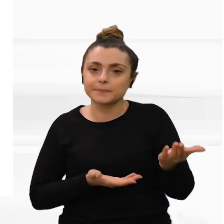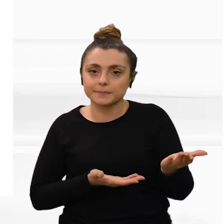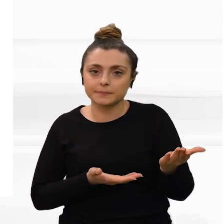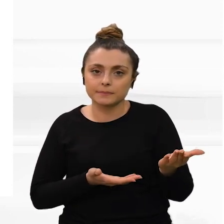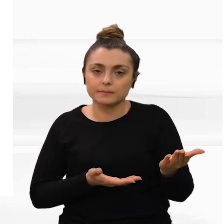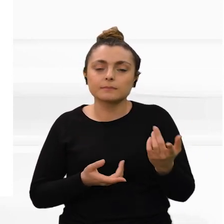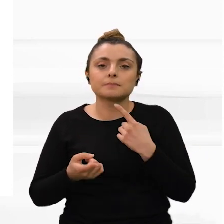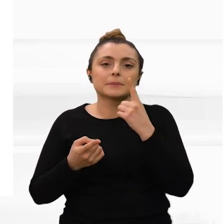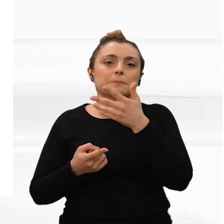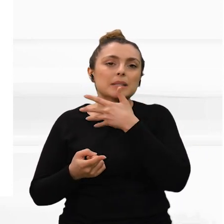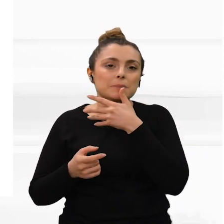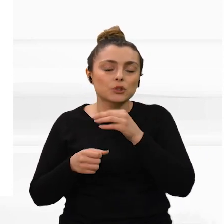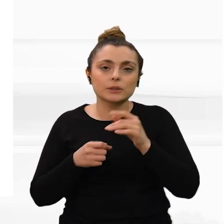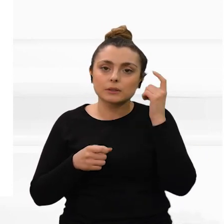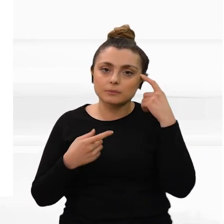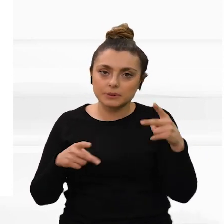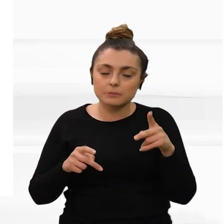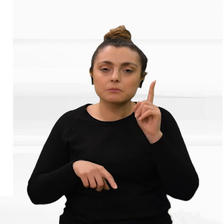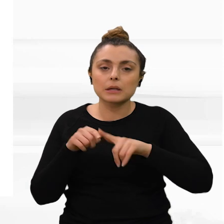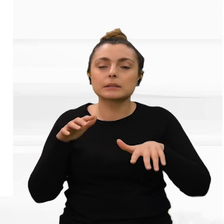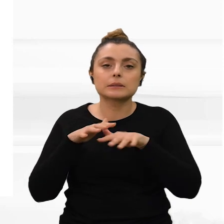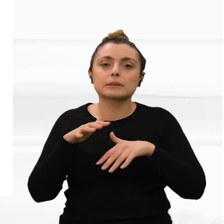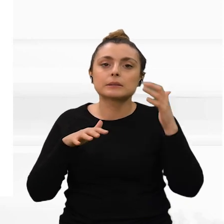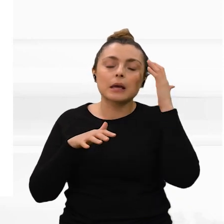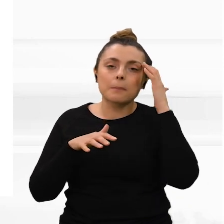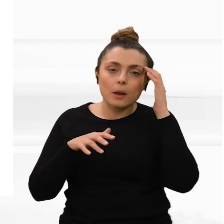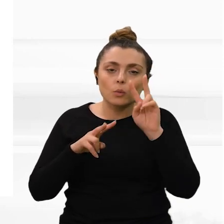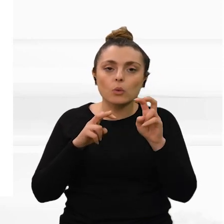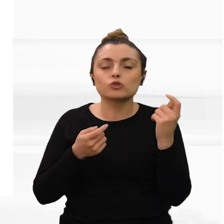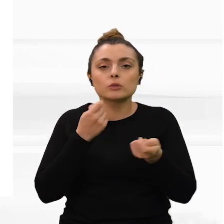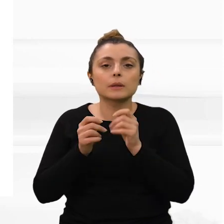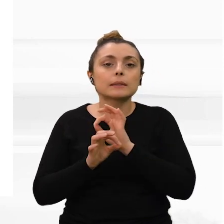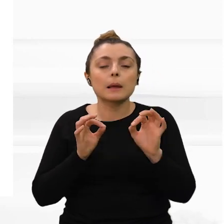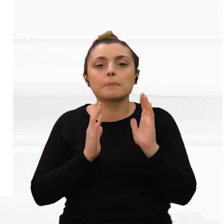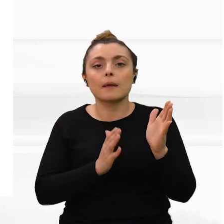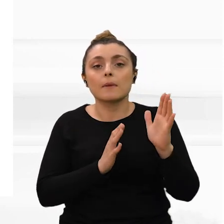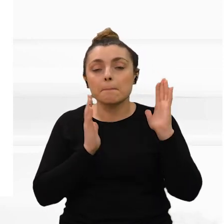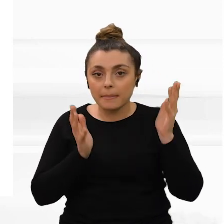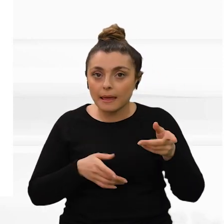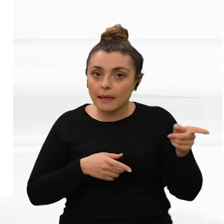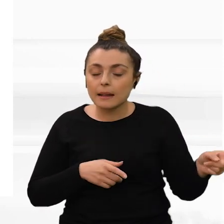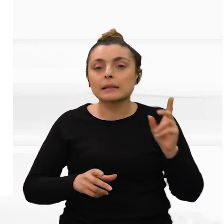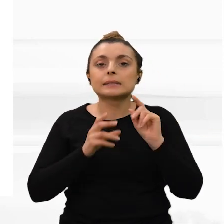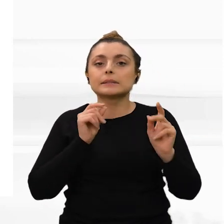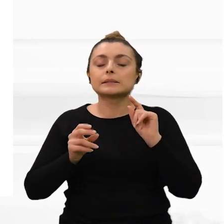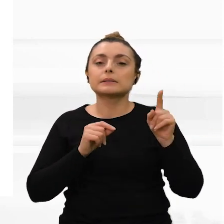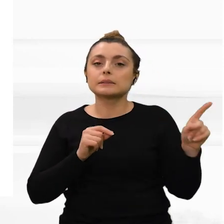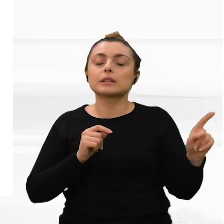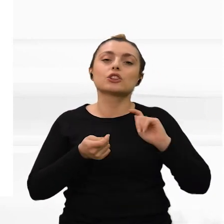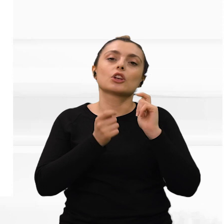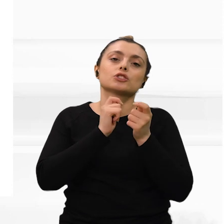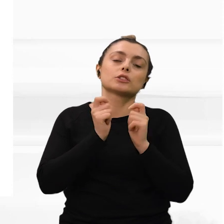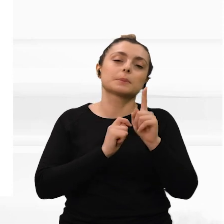bakalım bir bilim dalı olarak tanımlanabilir bazı temel konular üzerindeki çalışmalar henüz sürmekte ise de kızla